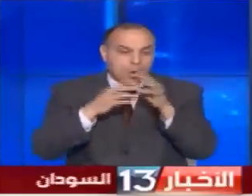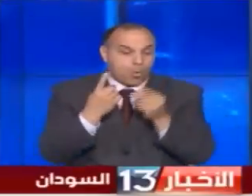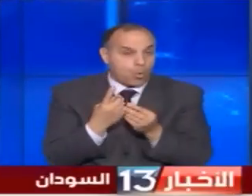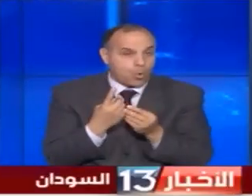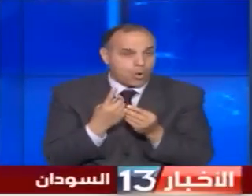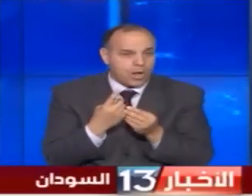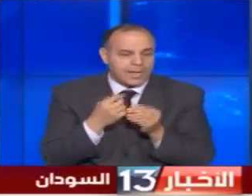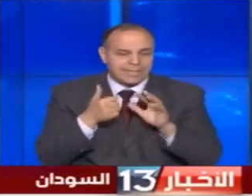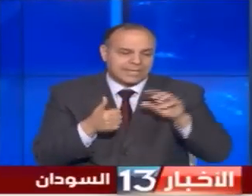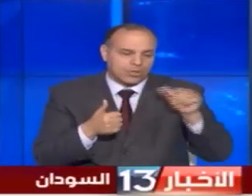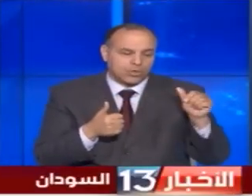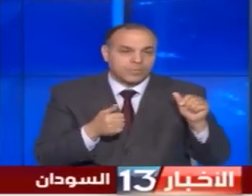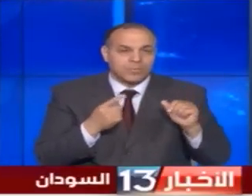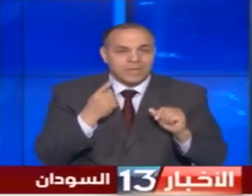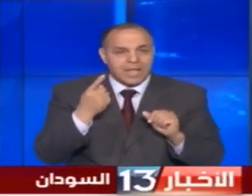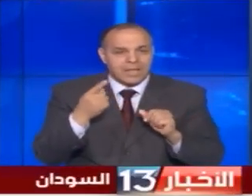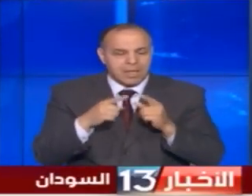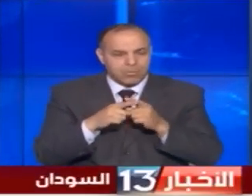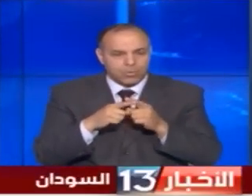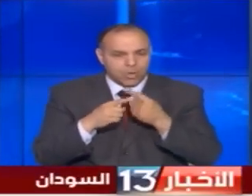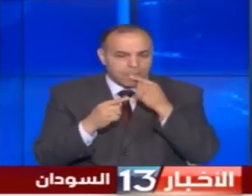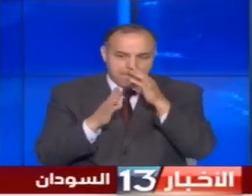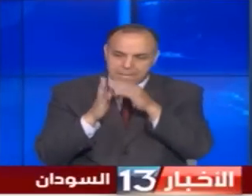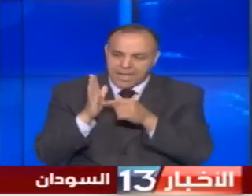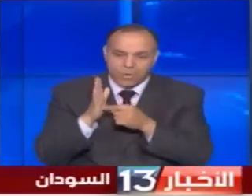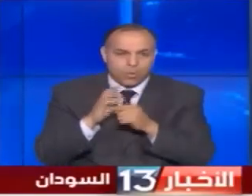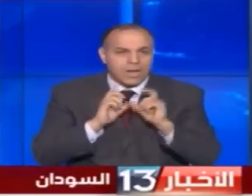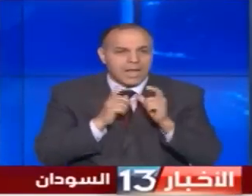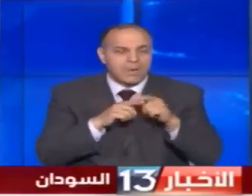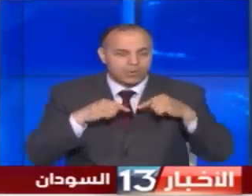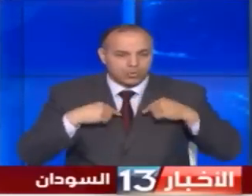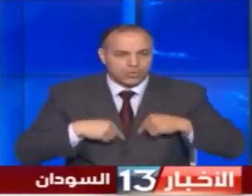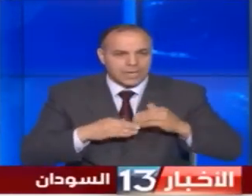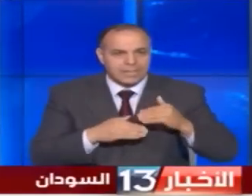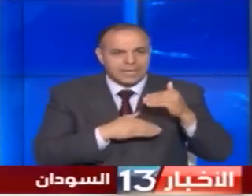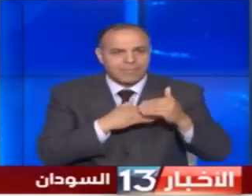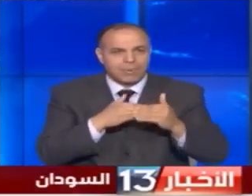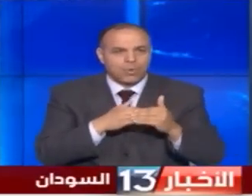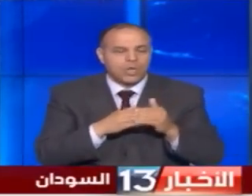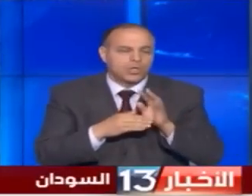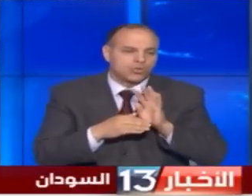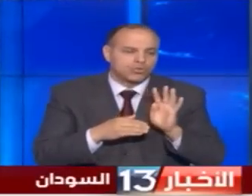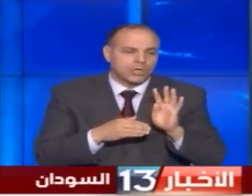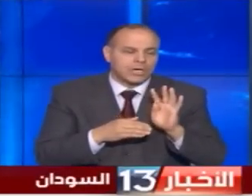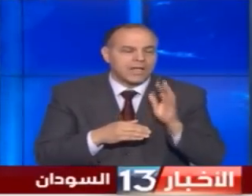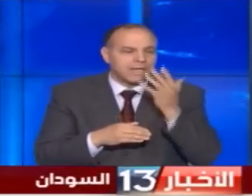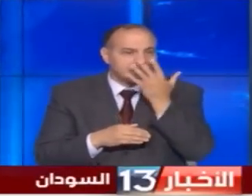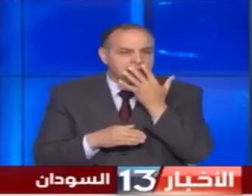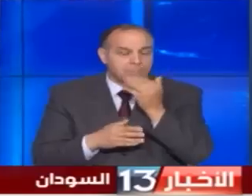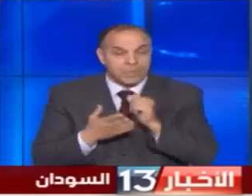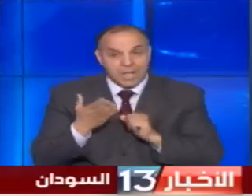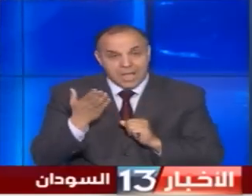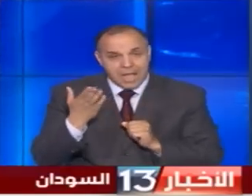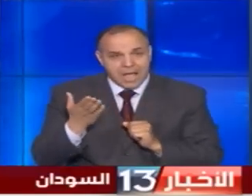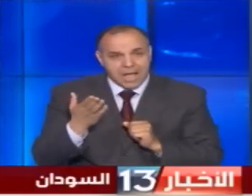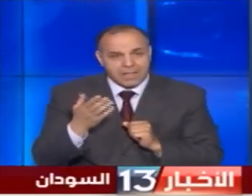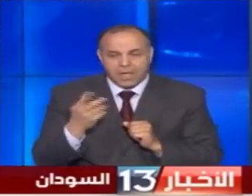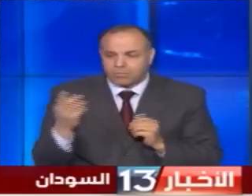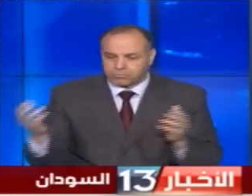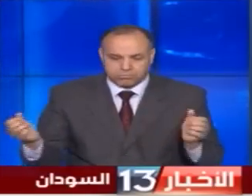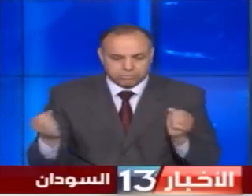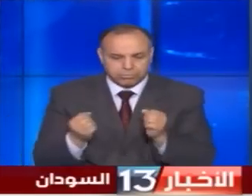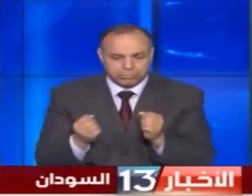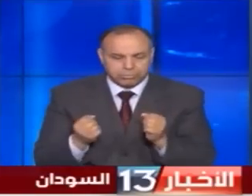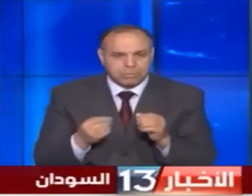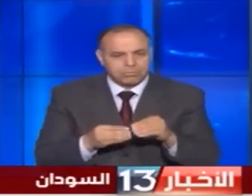لسته اشهر اضافيه وفق بيان الهيئه الحكوميه للتنميه لدول شرق افريقيا وقد ارجع الجانبان سبب